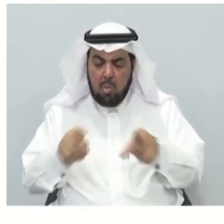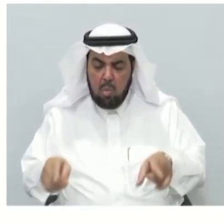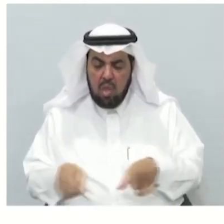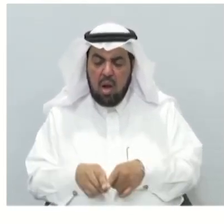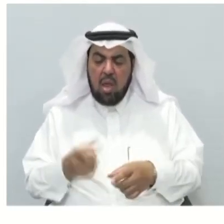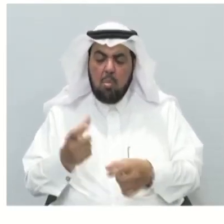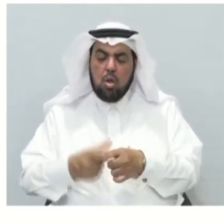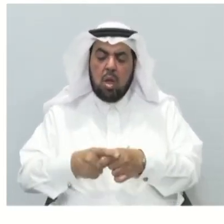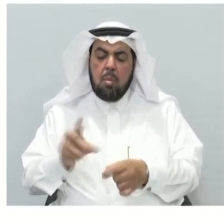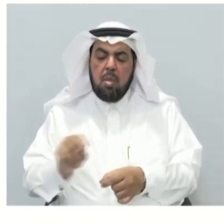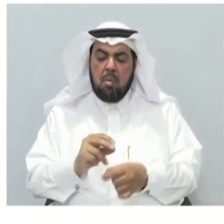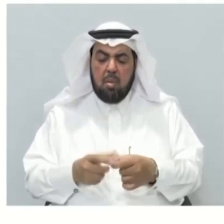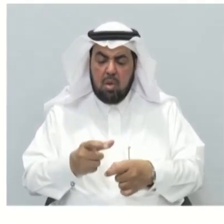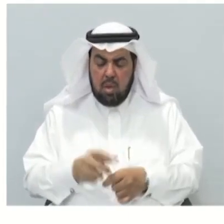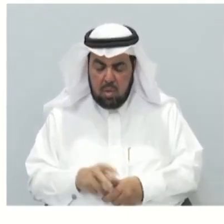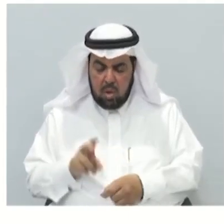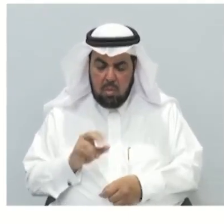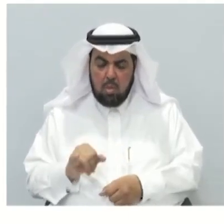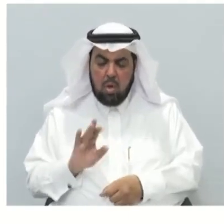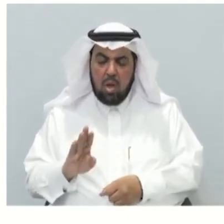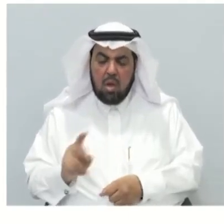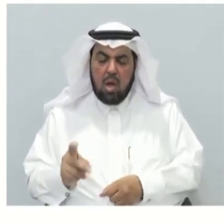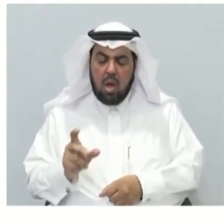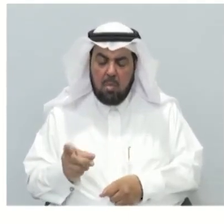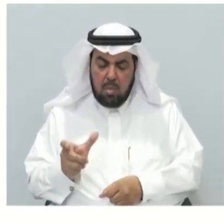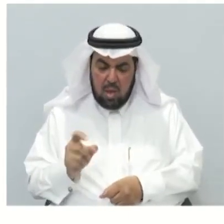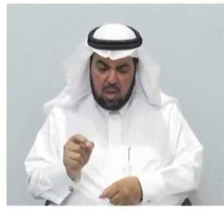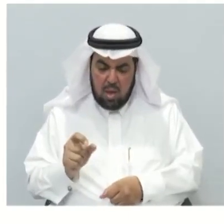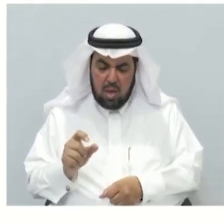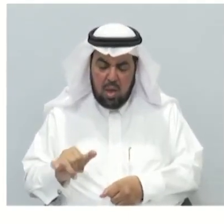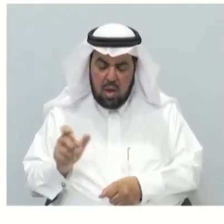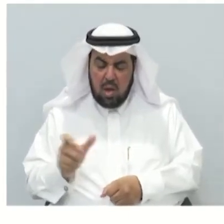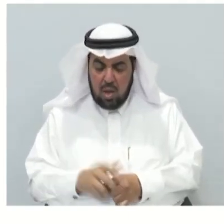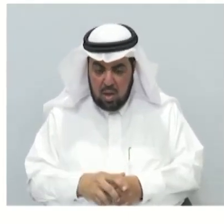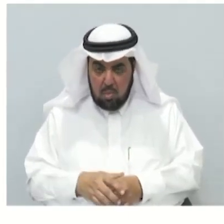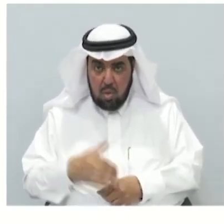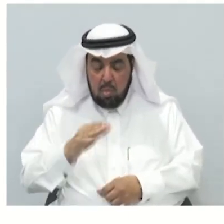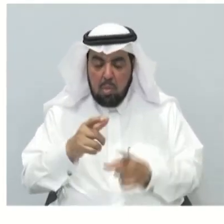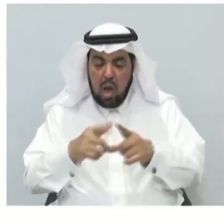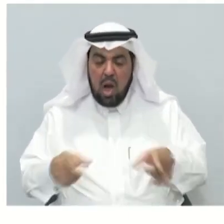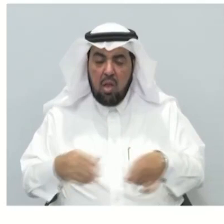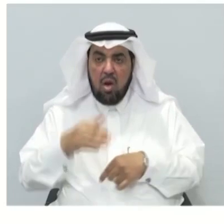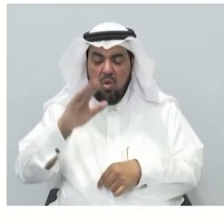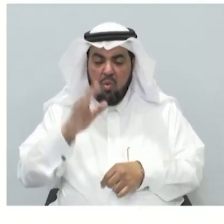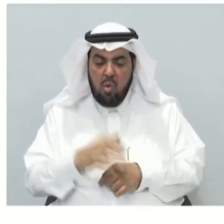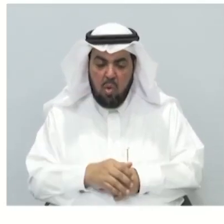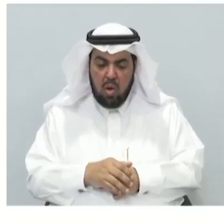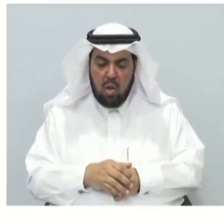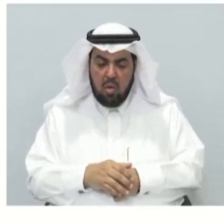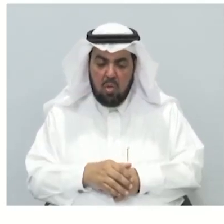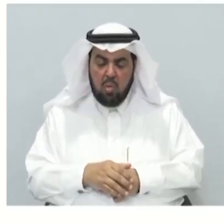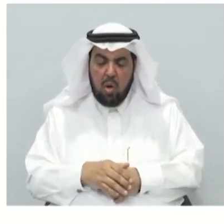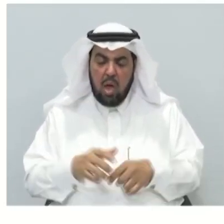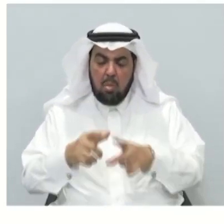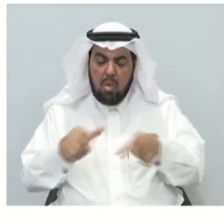متطابقين طيب لو جيت فصلت المثلثات خليت المثلث اللي فوق هذا وهذا المثلث اللي